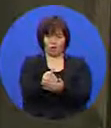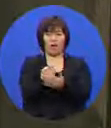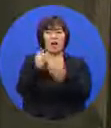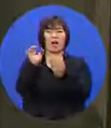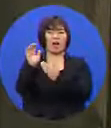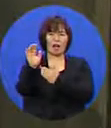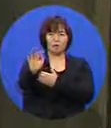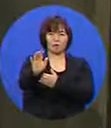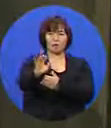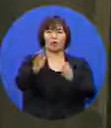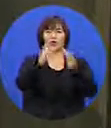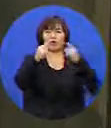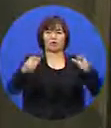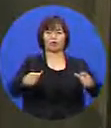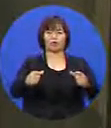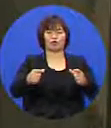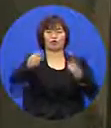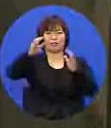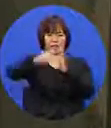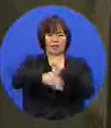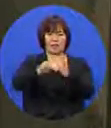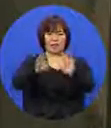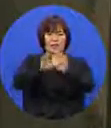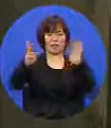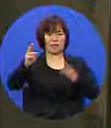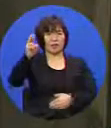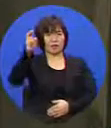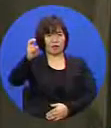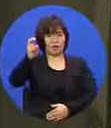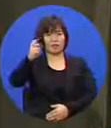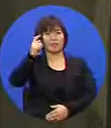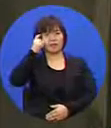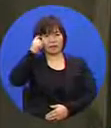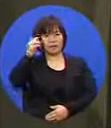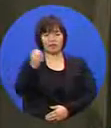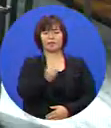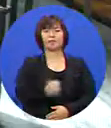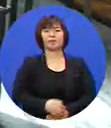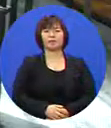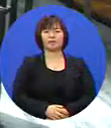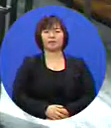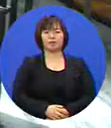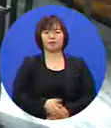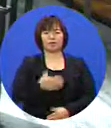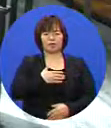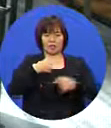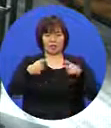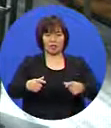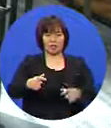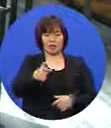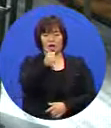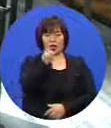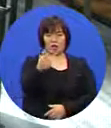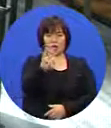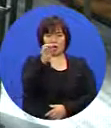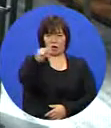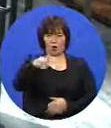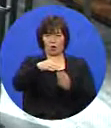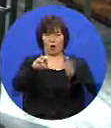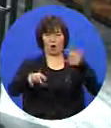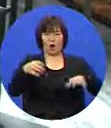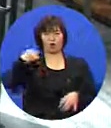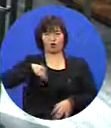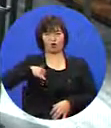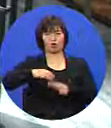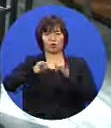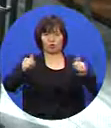앞으로 전북의 시대가 열리리라 이렇게 생각됩니다. 예, 우리 지역 한옥마을에도 중국인 관광객이